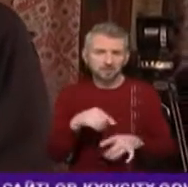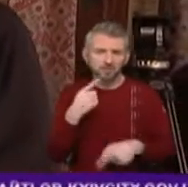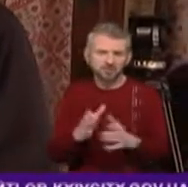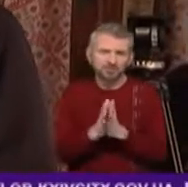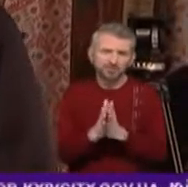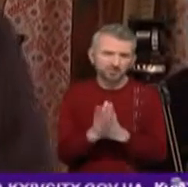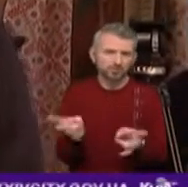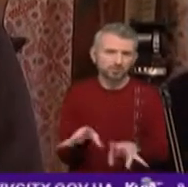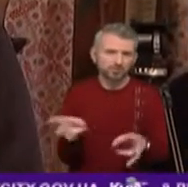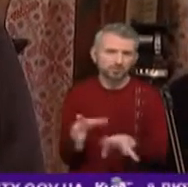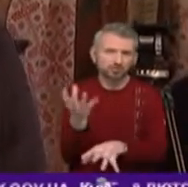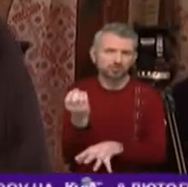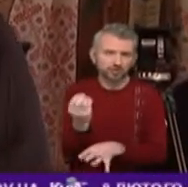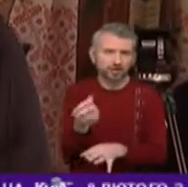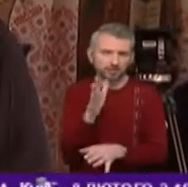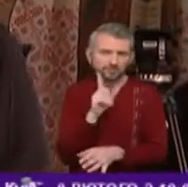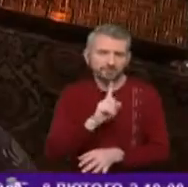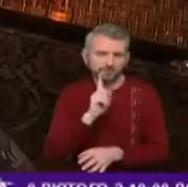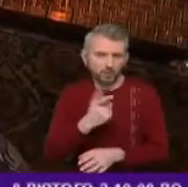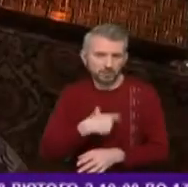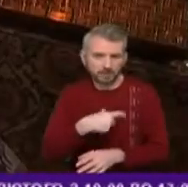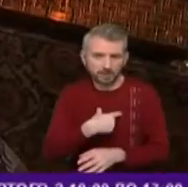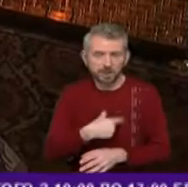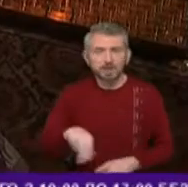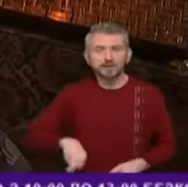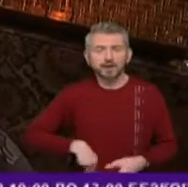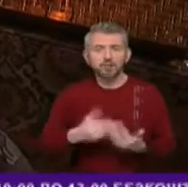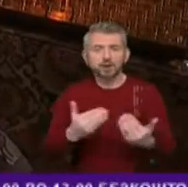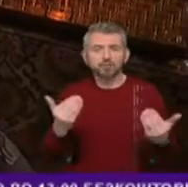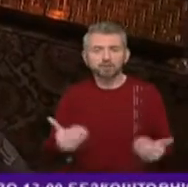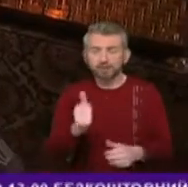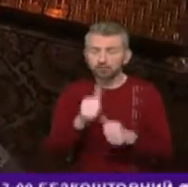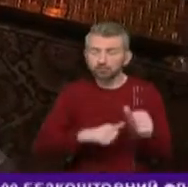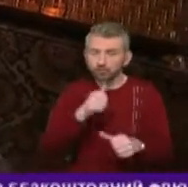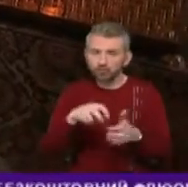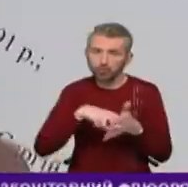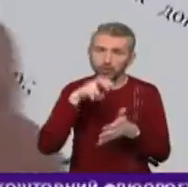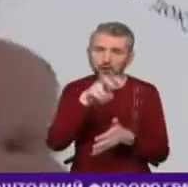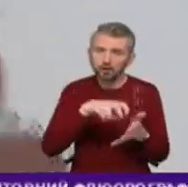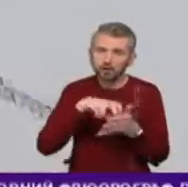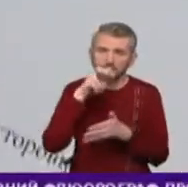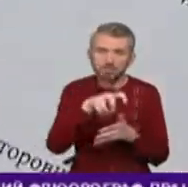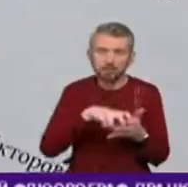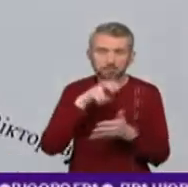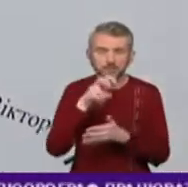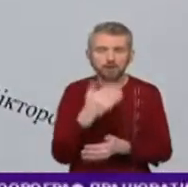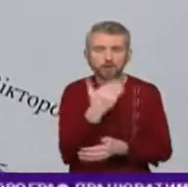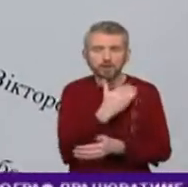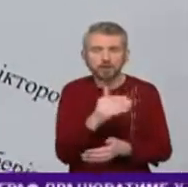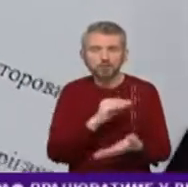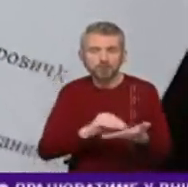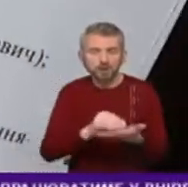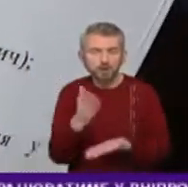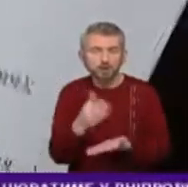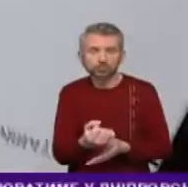просили залишити реліквію ще на якийсь час у себе. Директорка музею чи не щороку писала їм листи. В останньому навіть зазначила, якщо